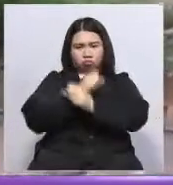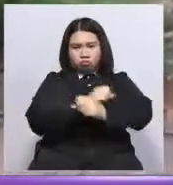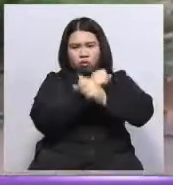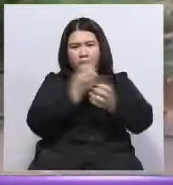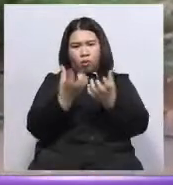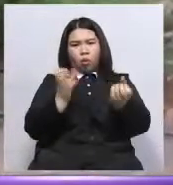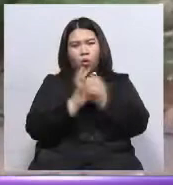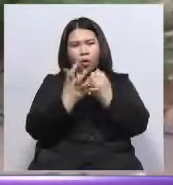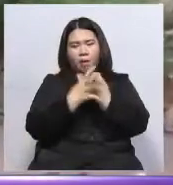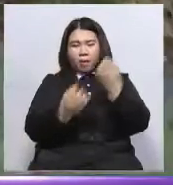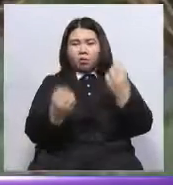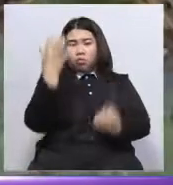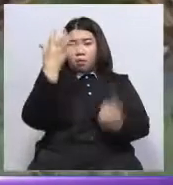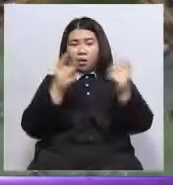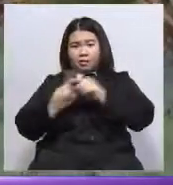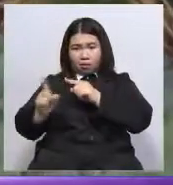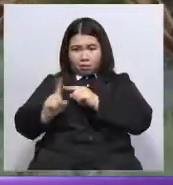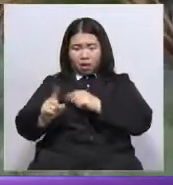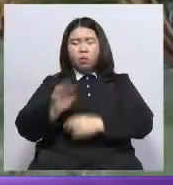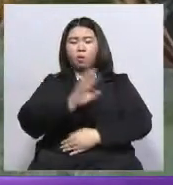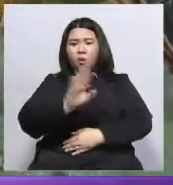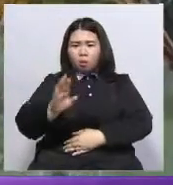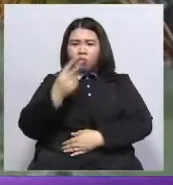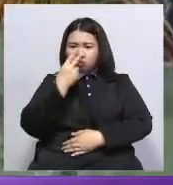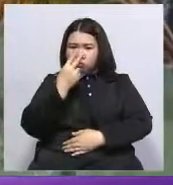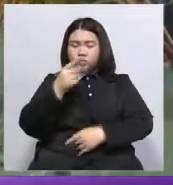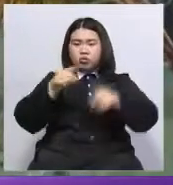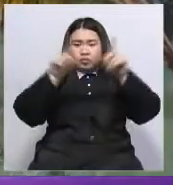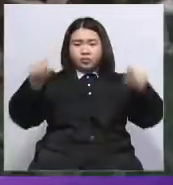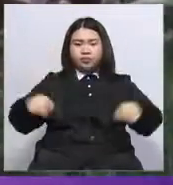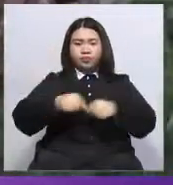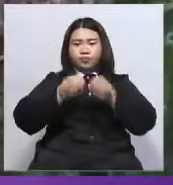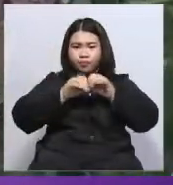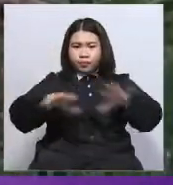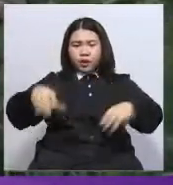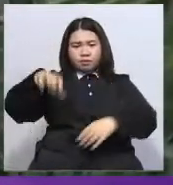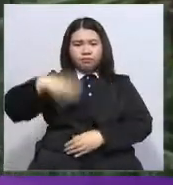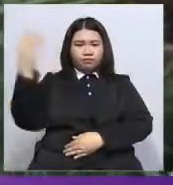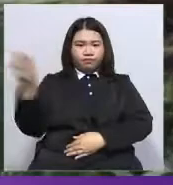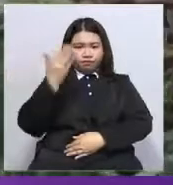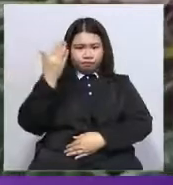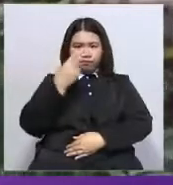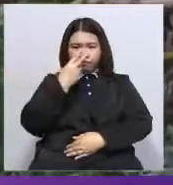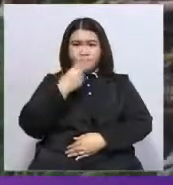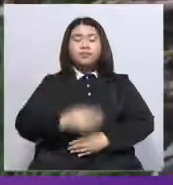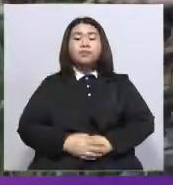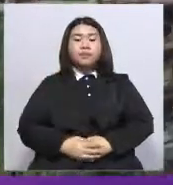ายที่จะเกิดกับผลผลิตทางการเกษตรนะคะขอให้ติดตามประกาศจากกรมอุตุนิยมวิทยาอย่างใกล้ชิดค่ะ